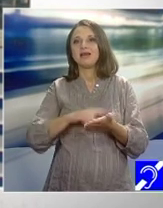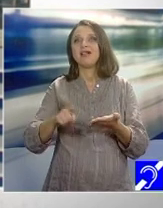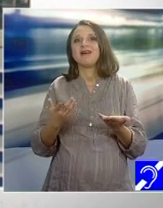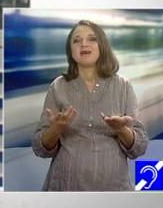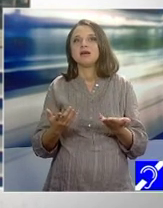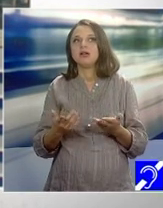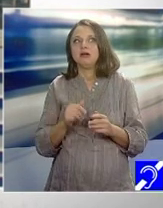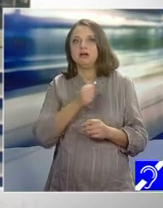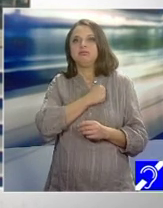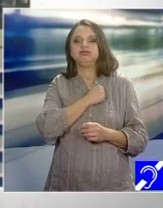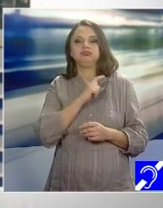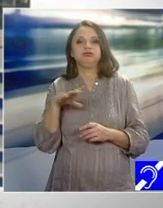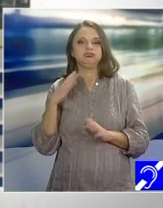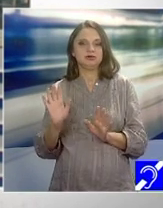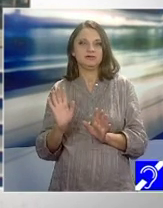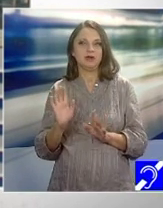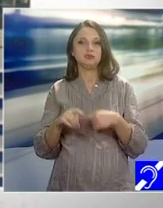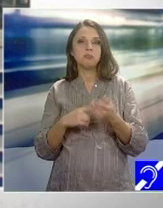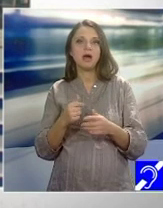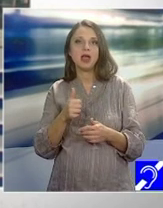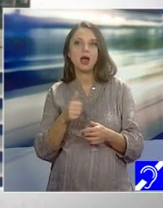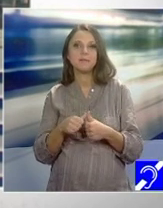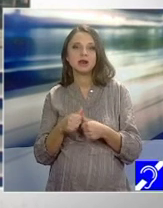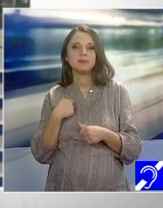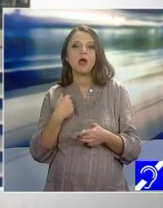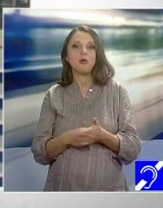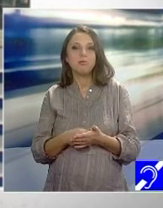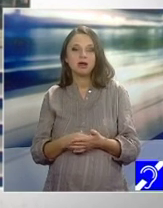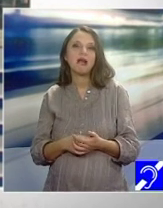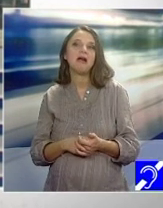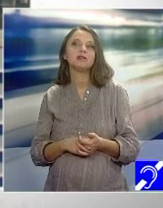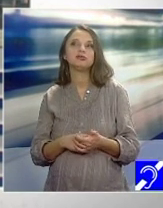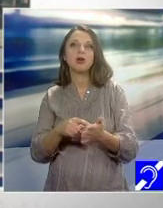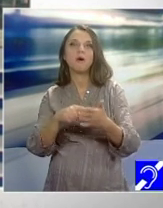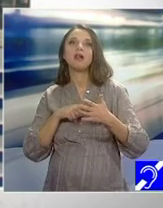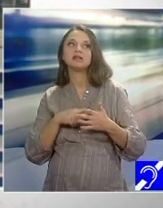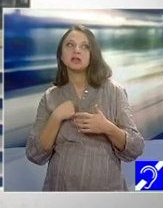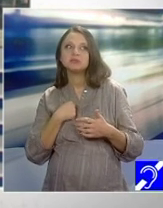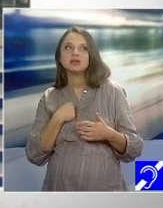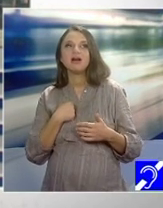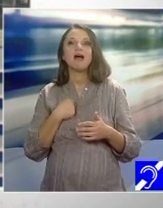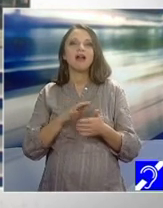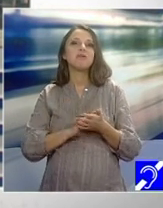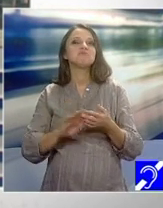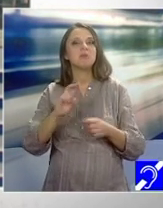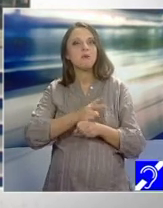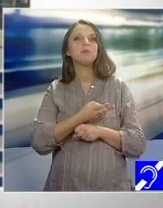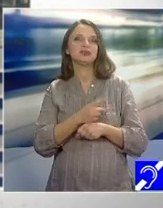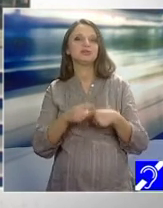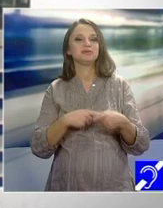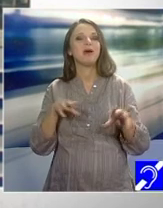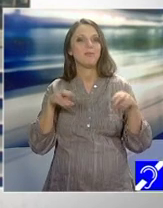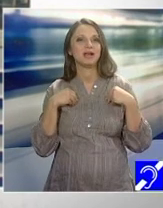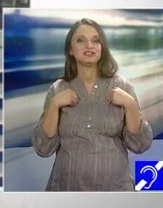mei și-au cumpărat, avea și mi-a arătat și mie și totul a fost ok și da, am acceptat